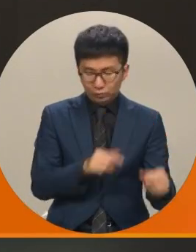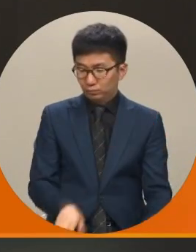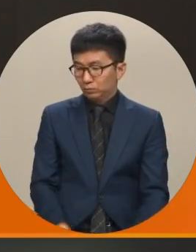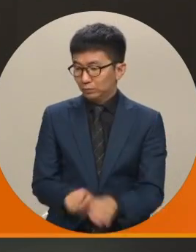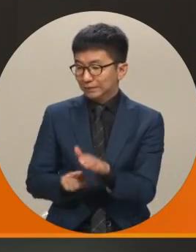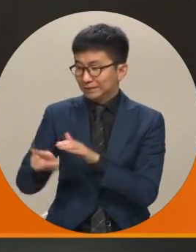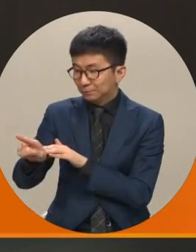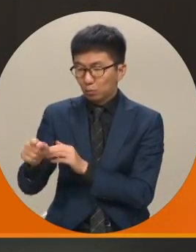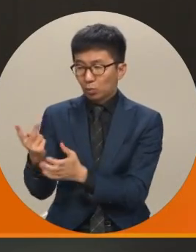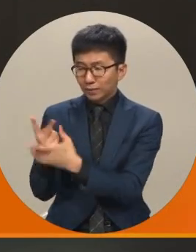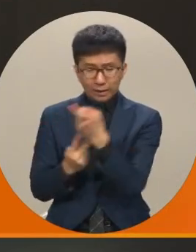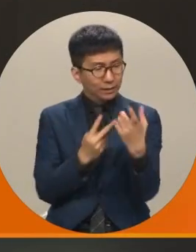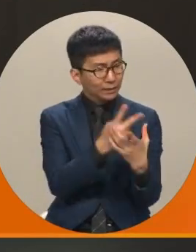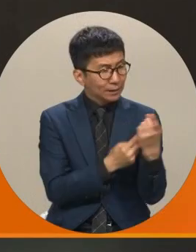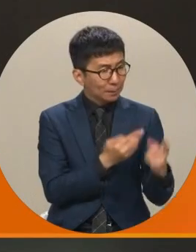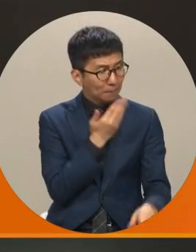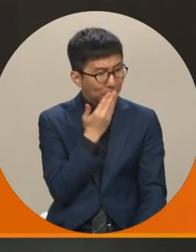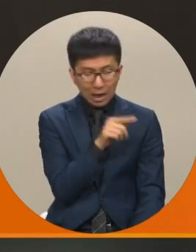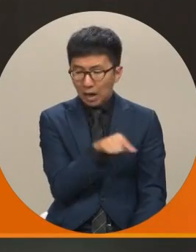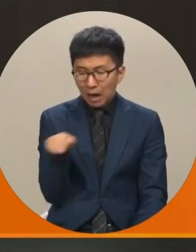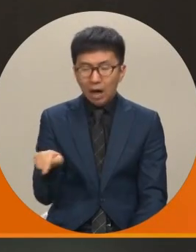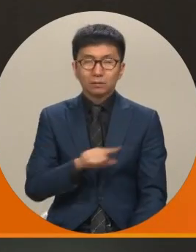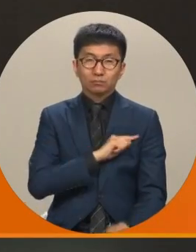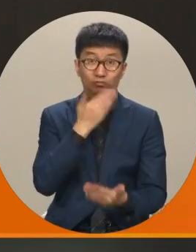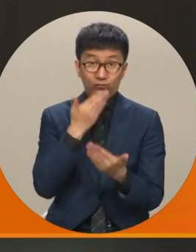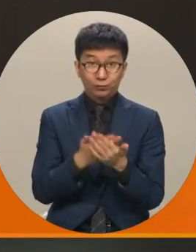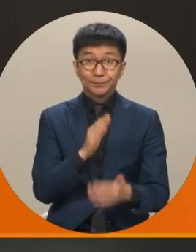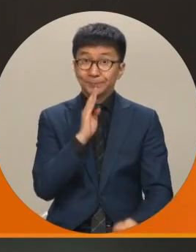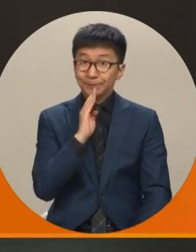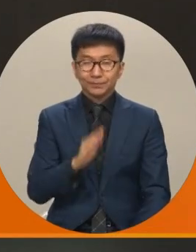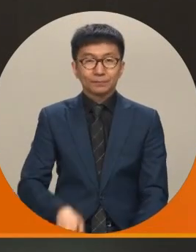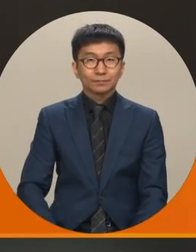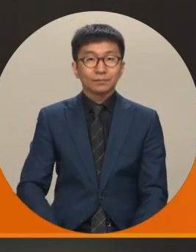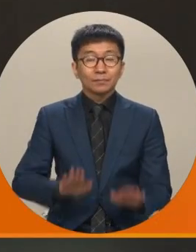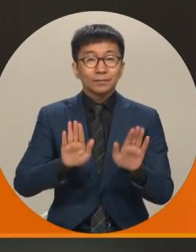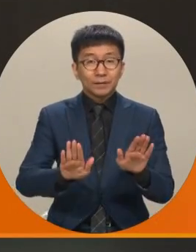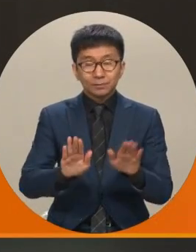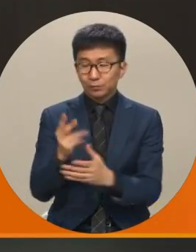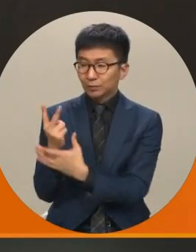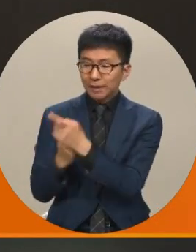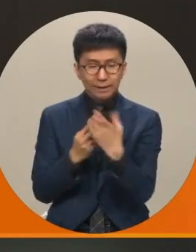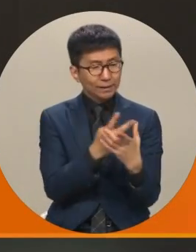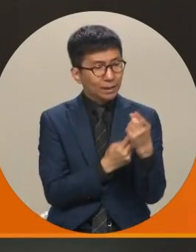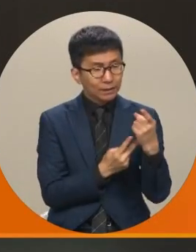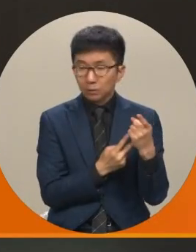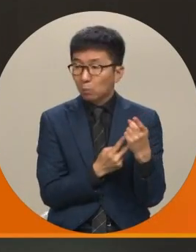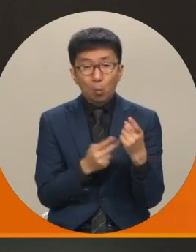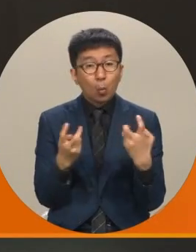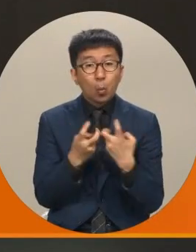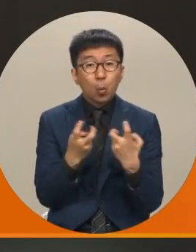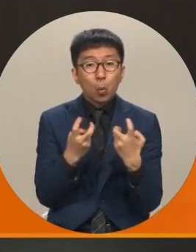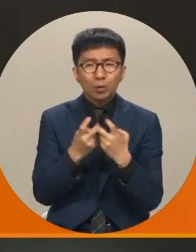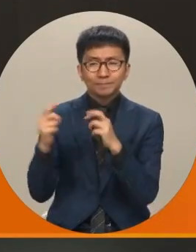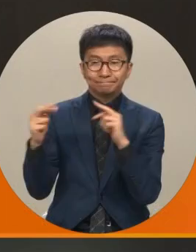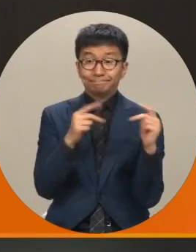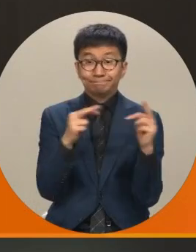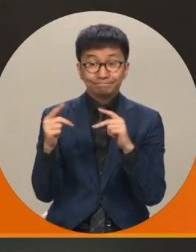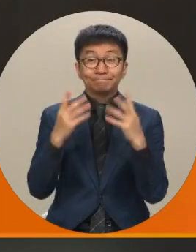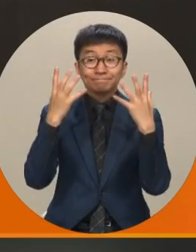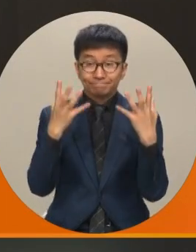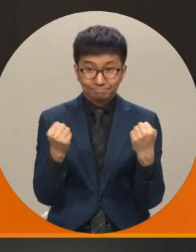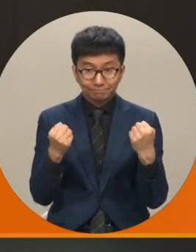단일화가 결과에 큰 영향을 미쳐 왔는데요 이번 선거에서도이 단일화 방식을 놓고 초반부터 논란이